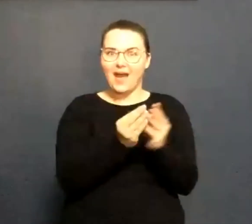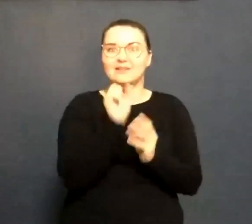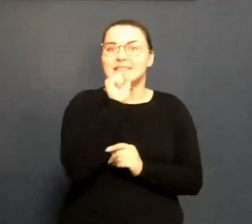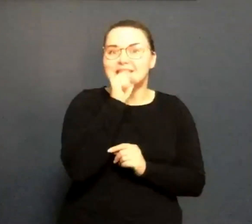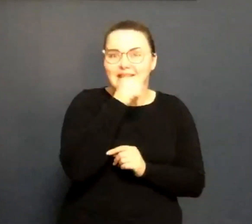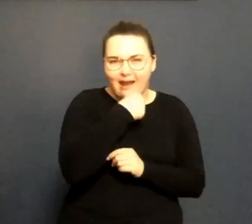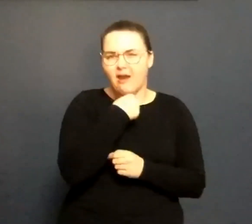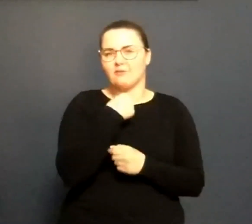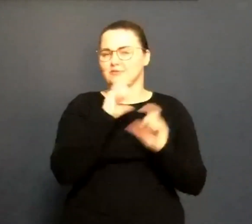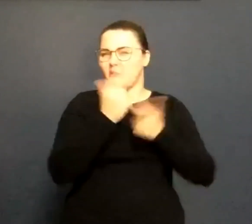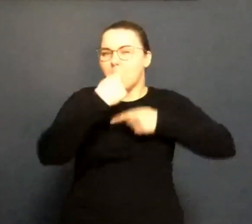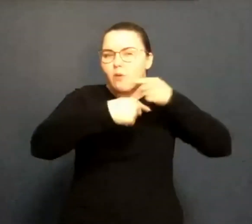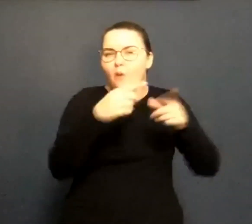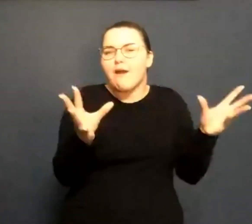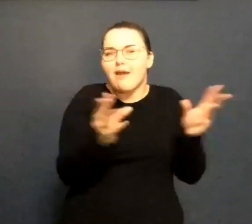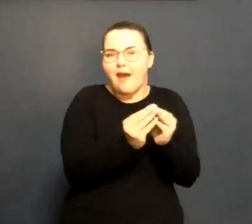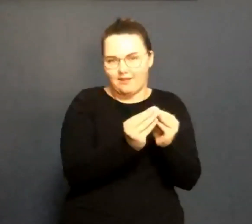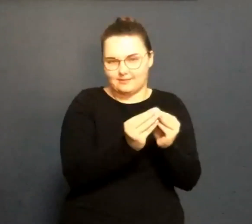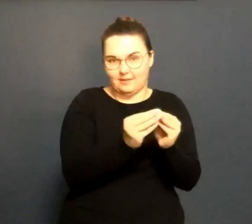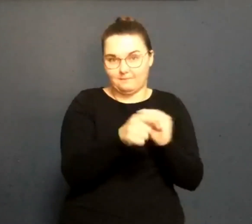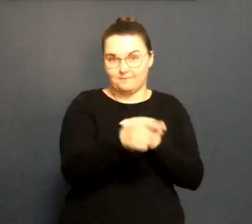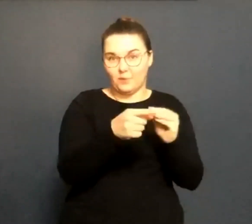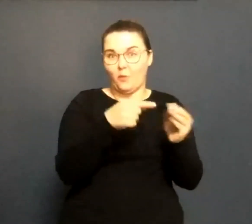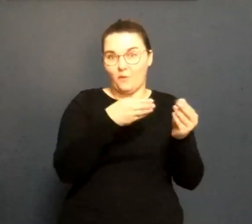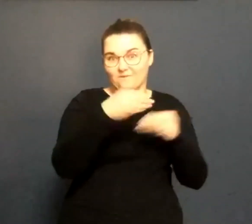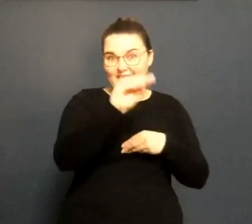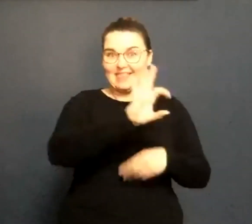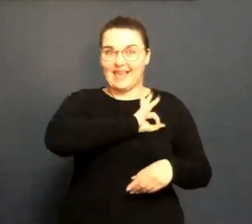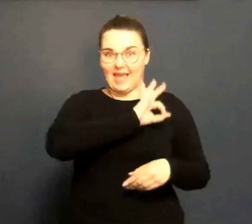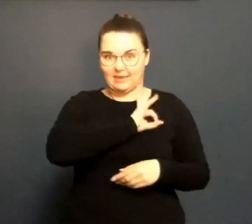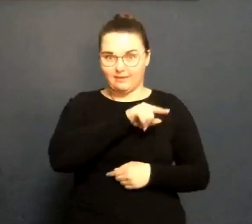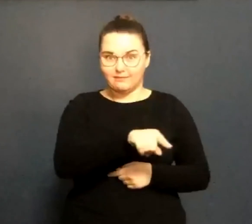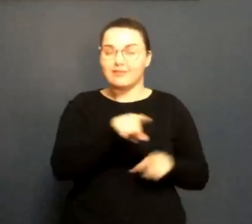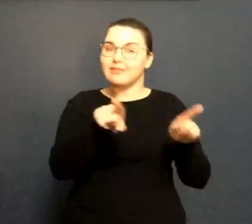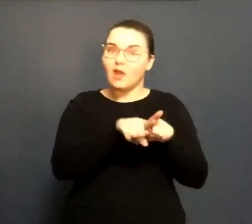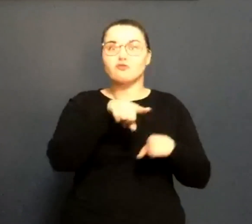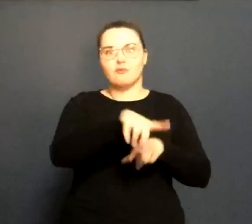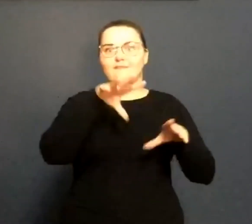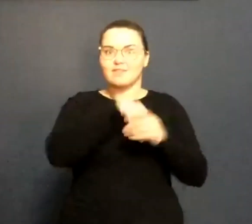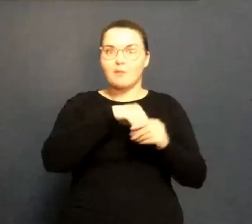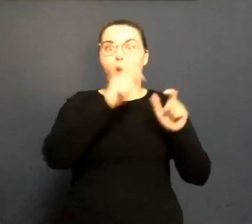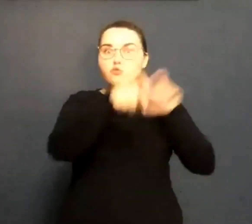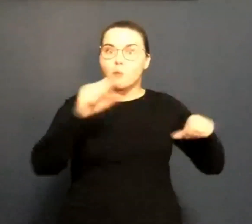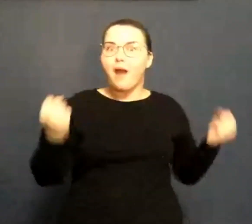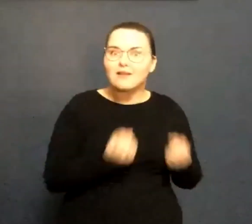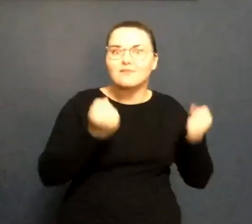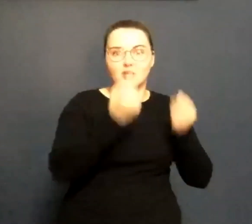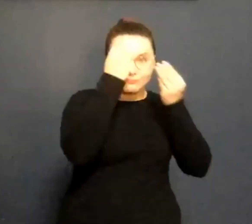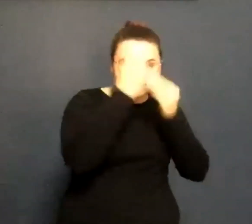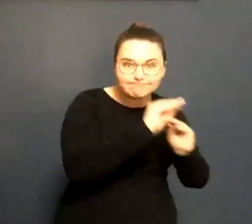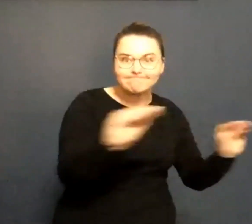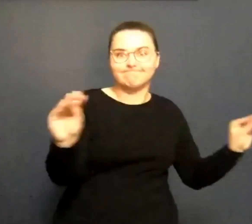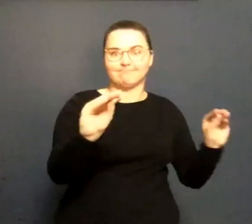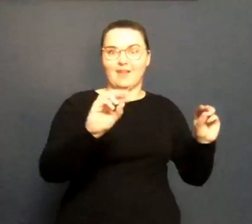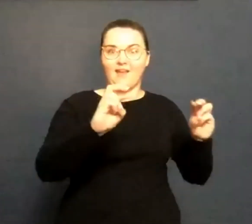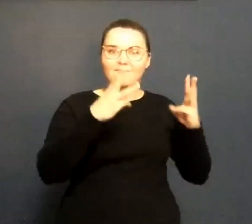aktywiści w tej sferze mówią właśnie o zabezpieczaniu się, o chorobach przetruszonych drogą płciową, co jest absolutnym